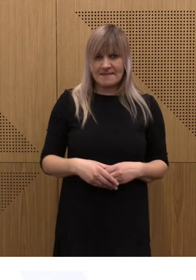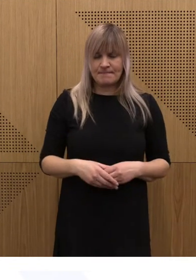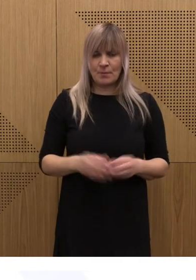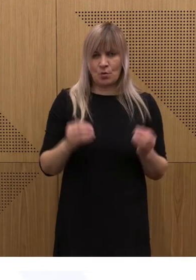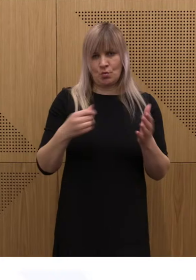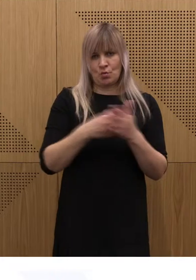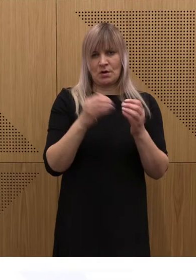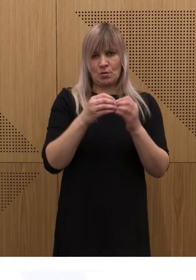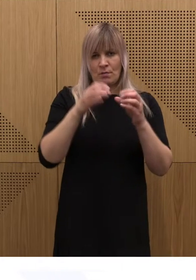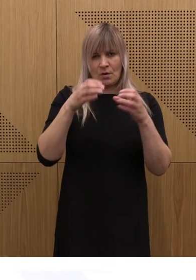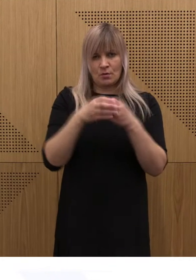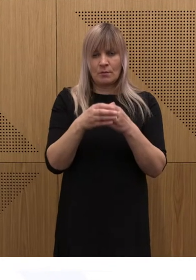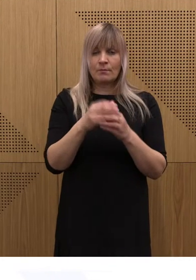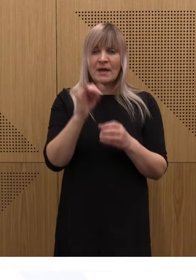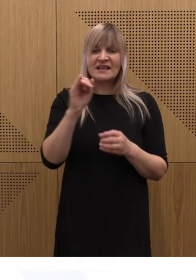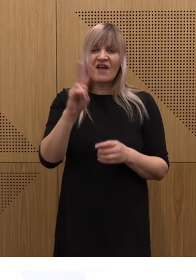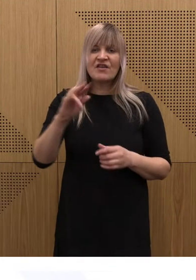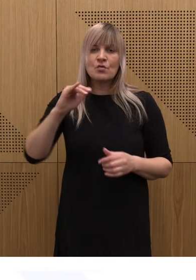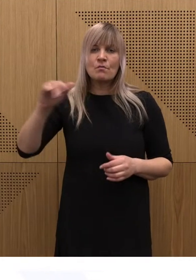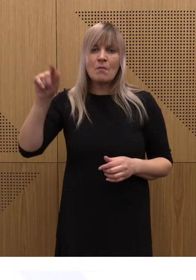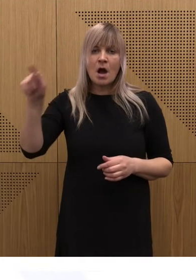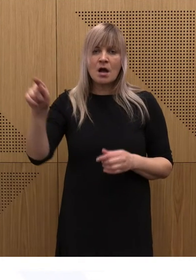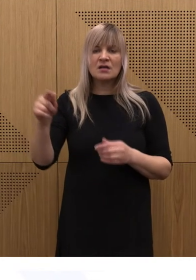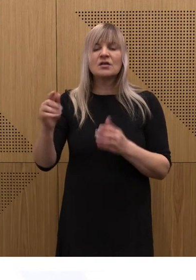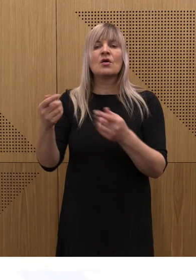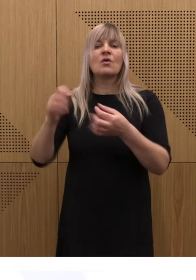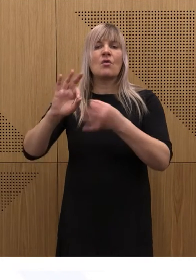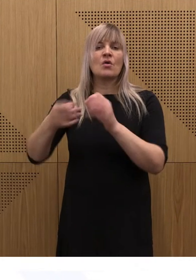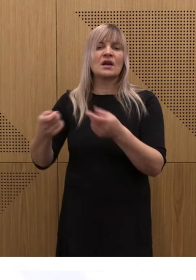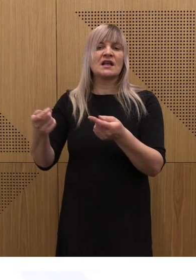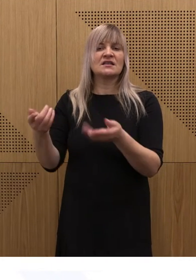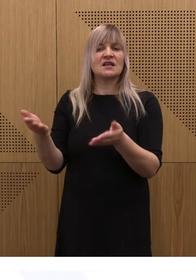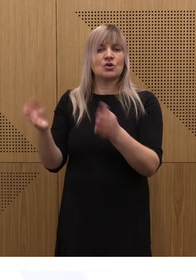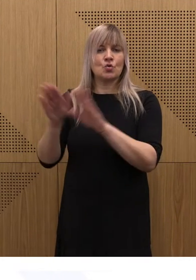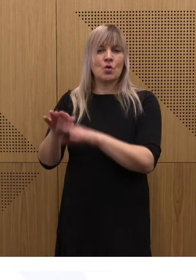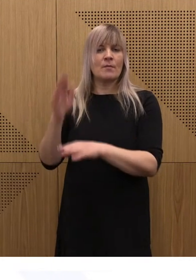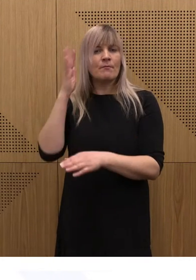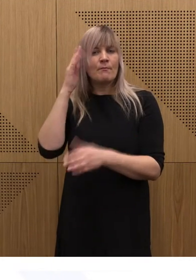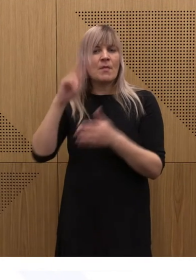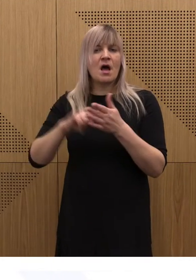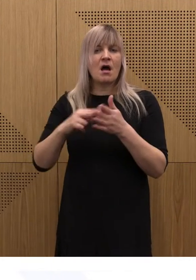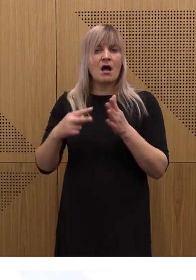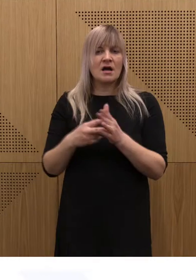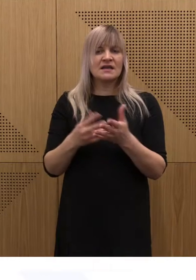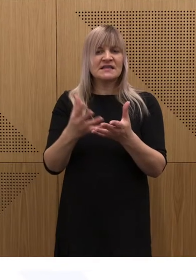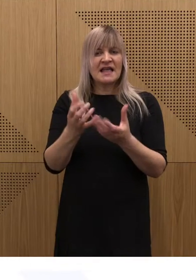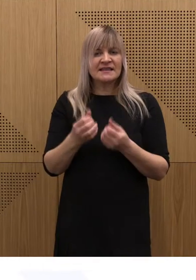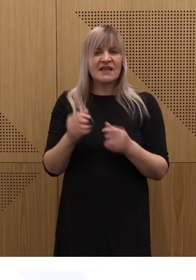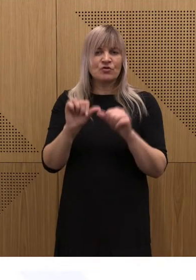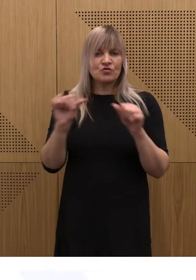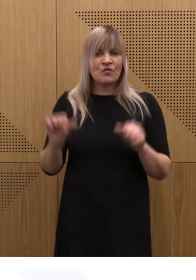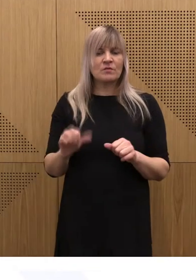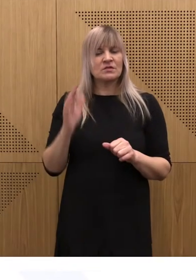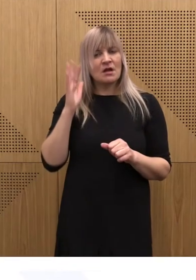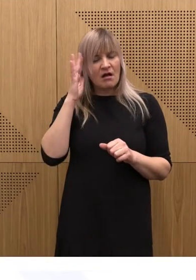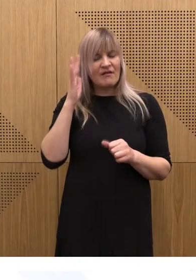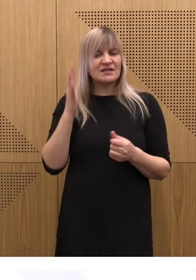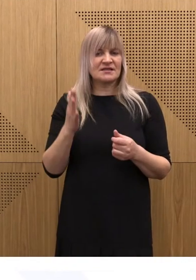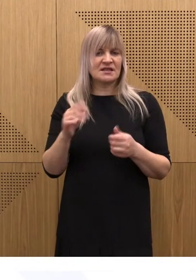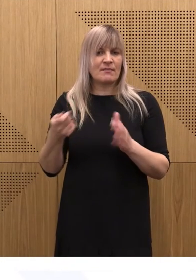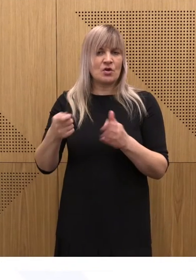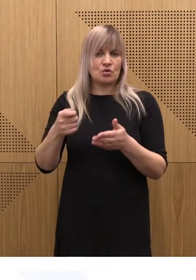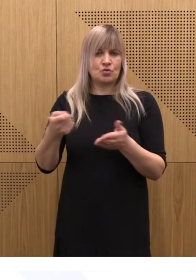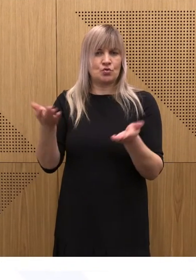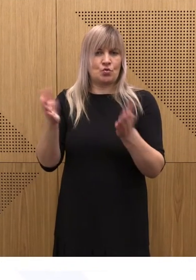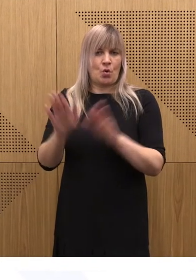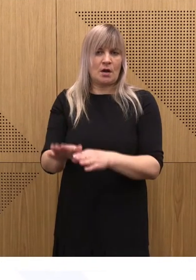te teate, on ka konkreetsed sulgemised plaanis erinevates ettevõtlusvormides ja loomulikult järgmisel